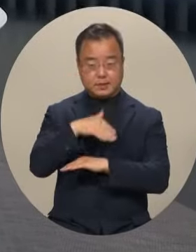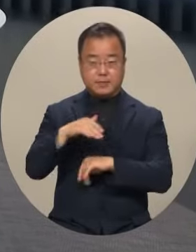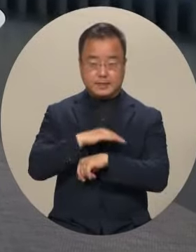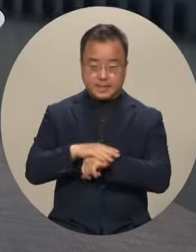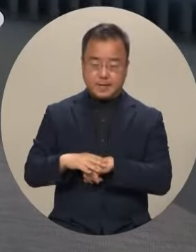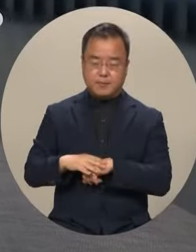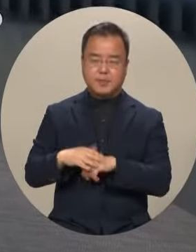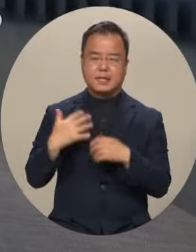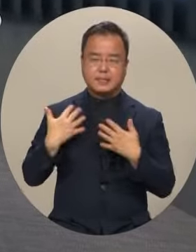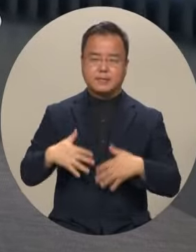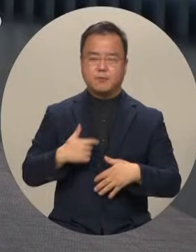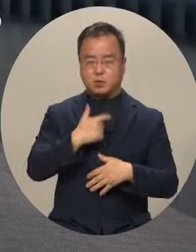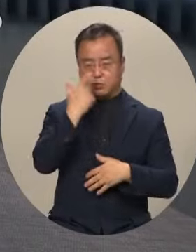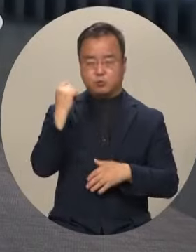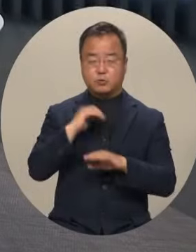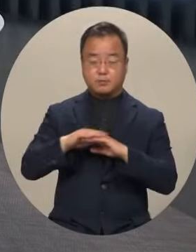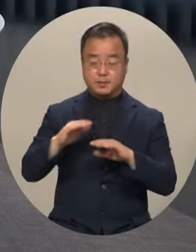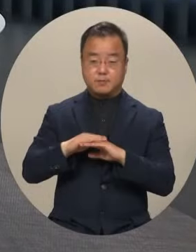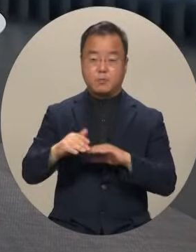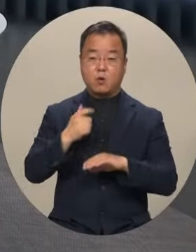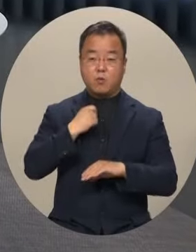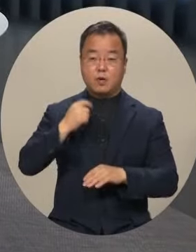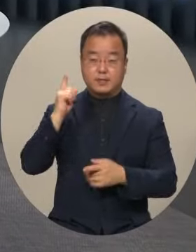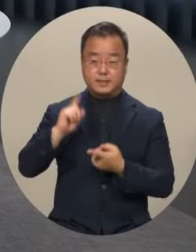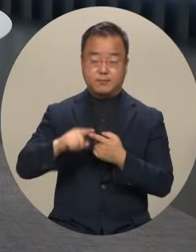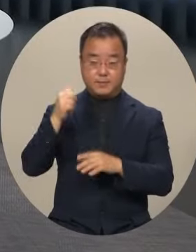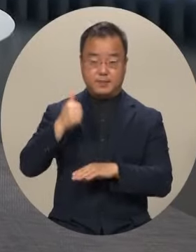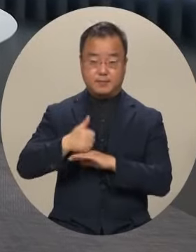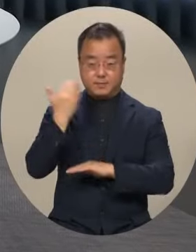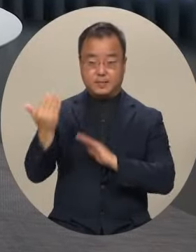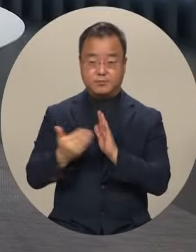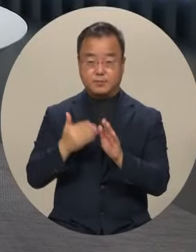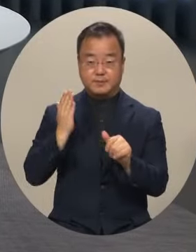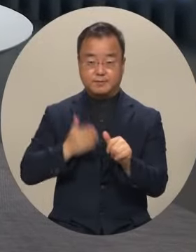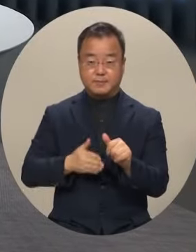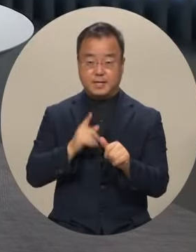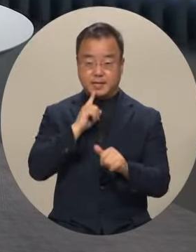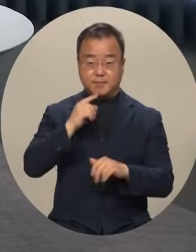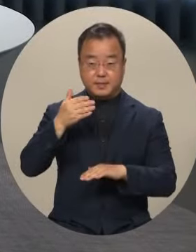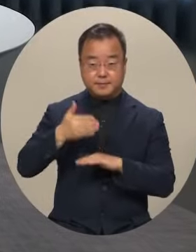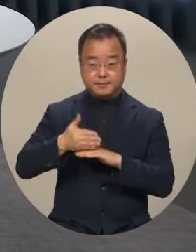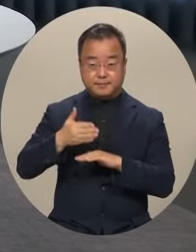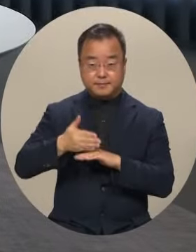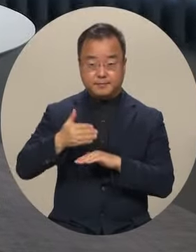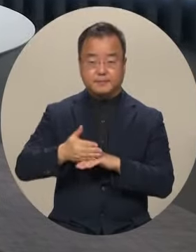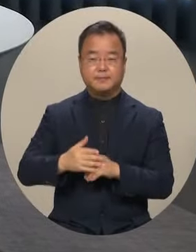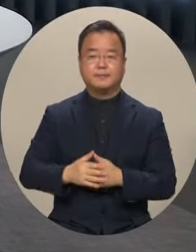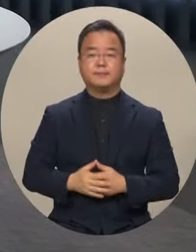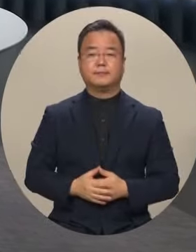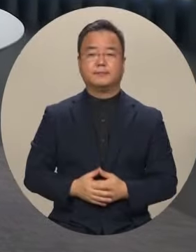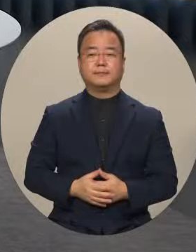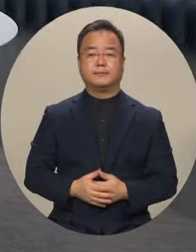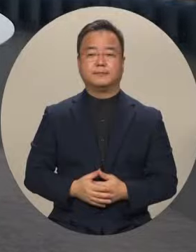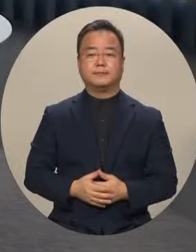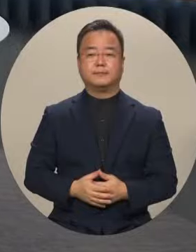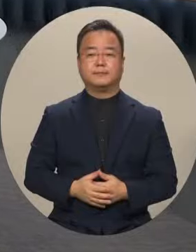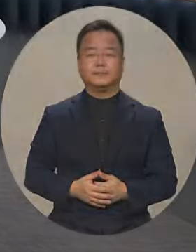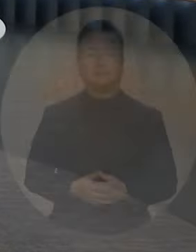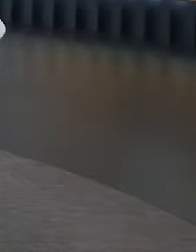보완해서 모두 원하는 결과 얻었으면 좋겠습니다 선생님 오늘 말씀 잘 들었습니다 고맙습니다